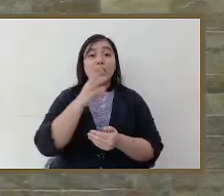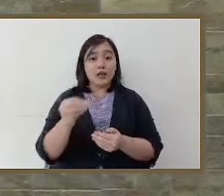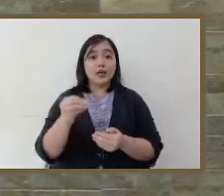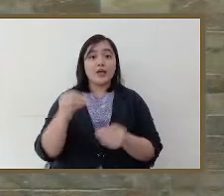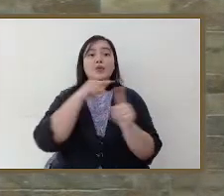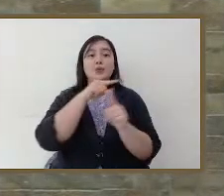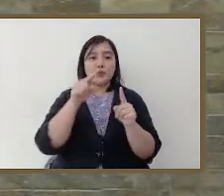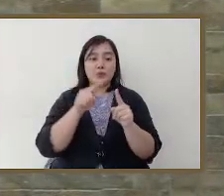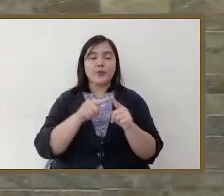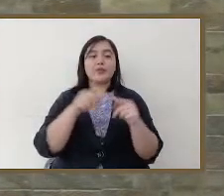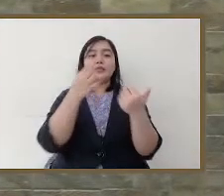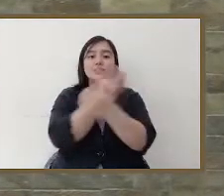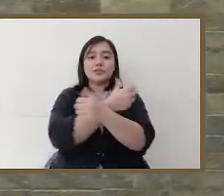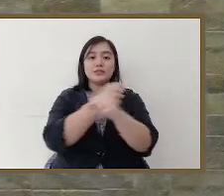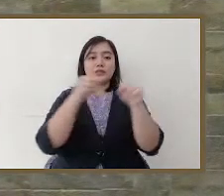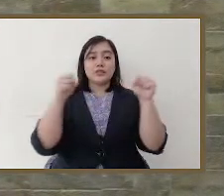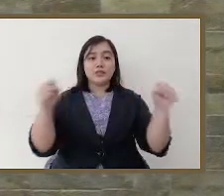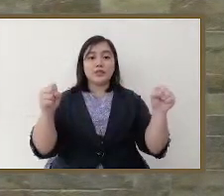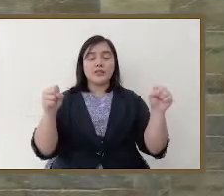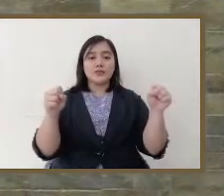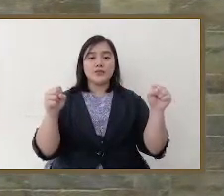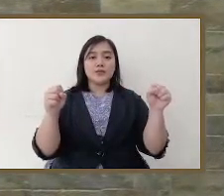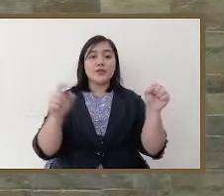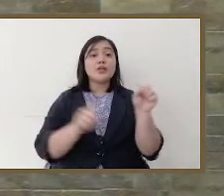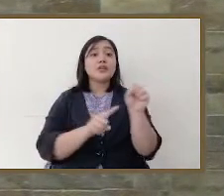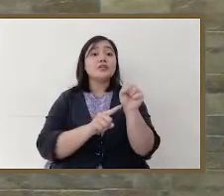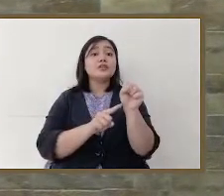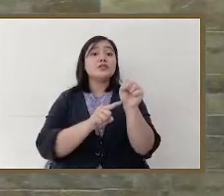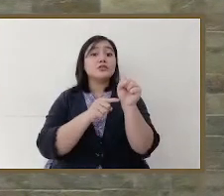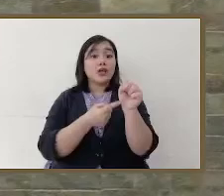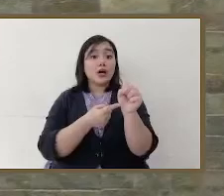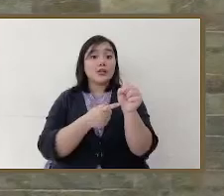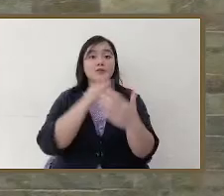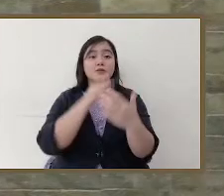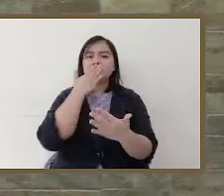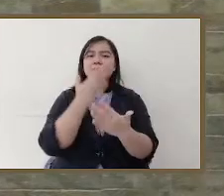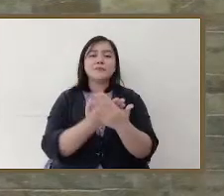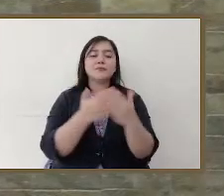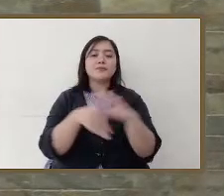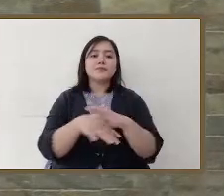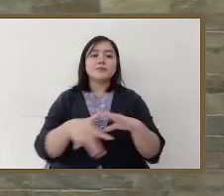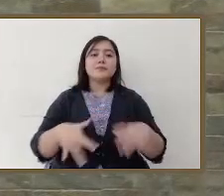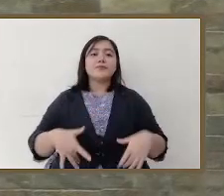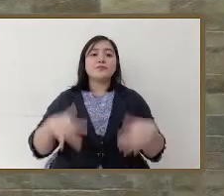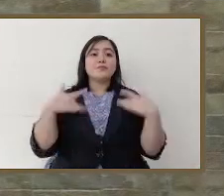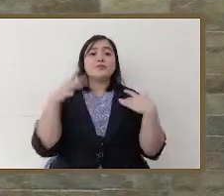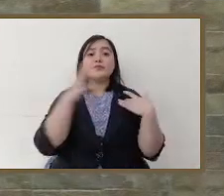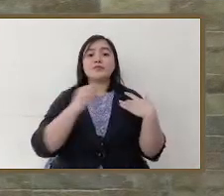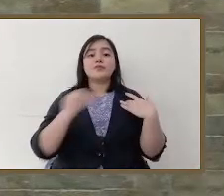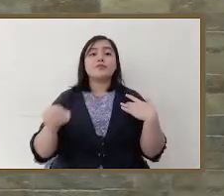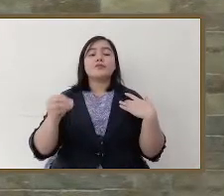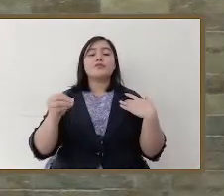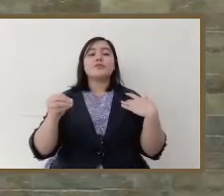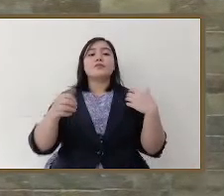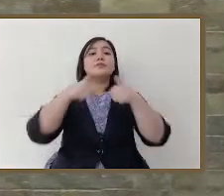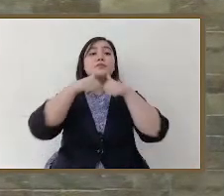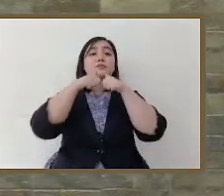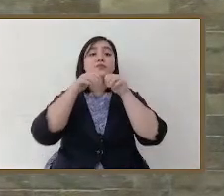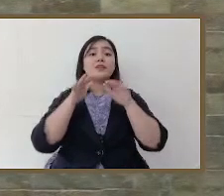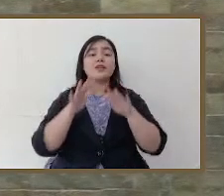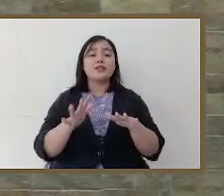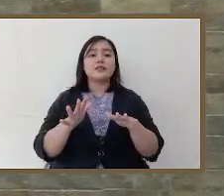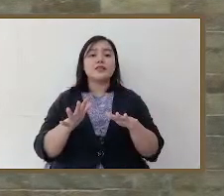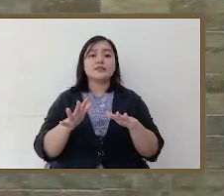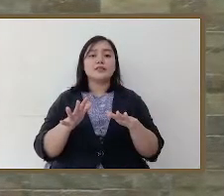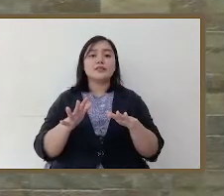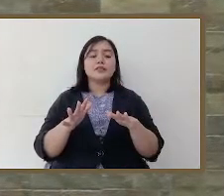naligtas, doon nagsimula ang kagandahan sa buhay natin at ang pribileyo, mga kapatid, na magiging blessing po tayo